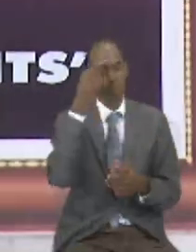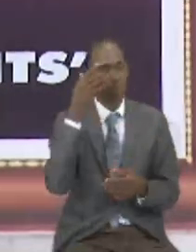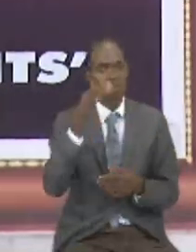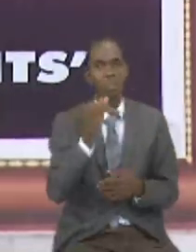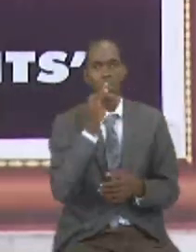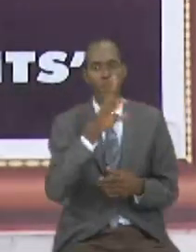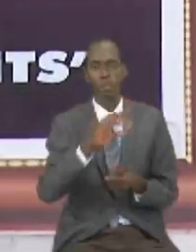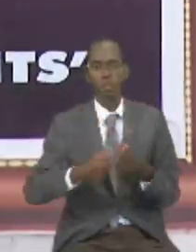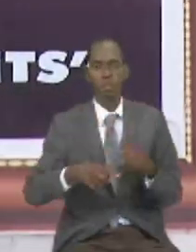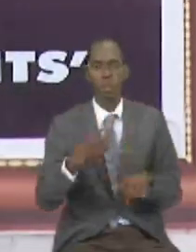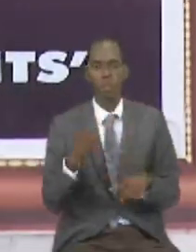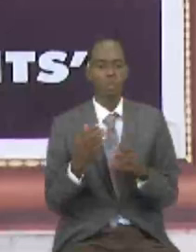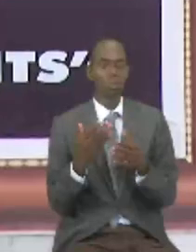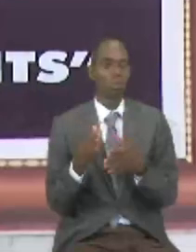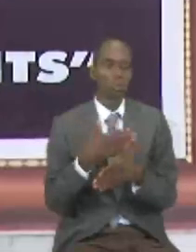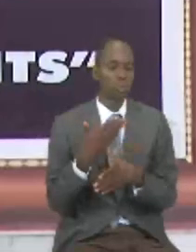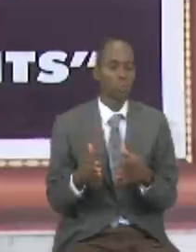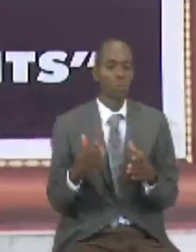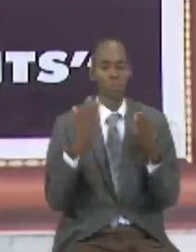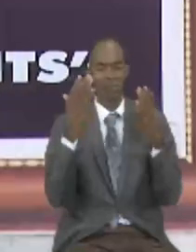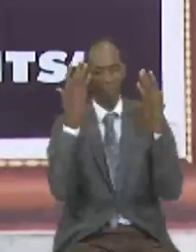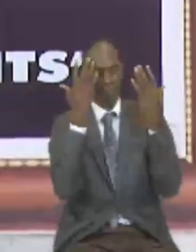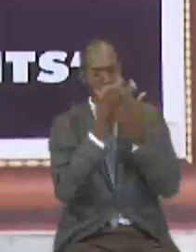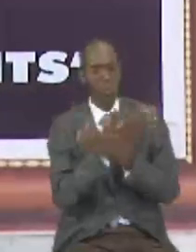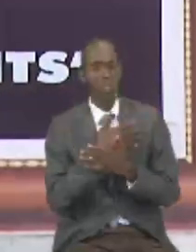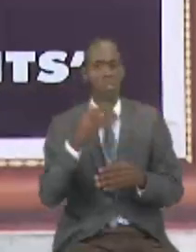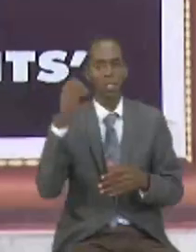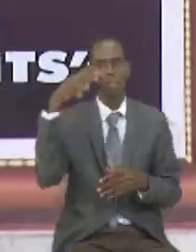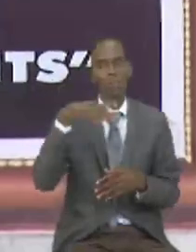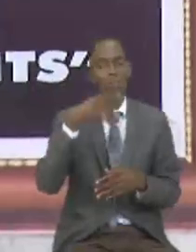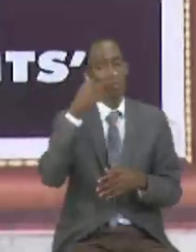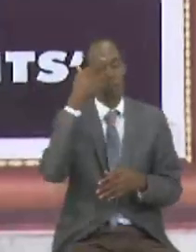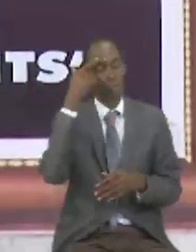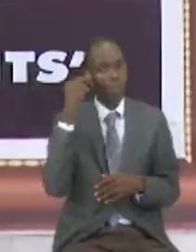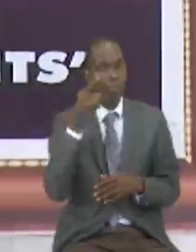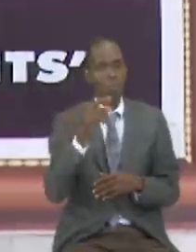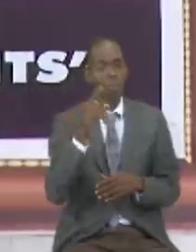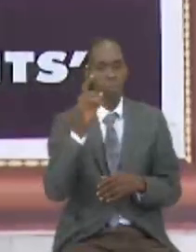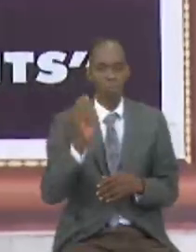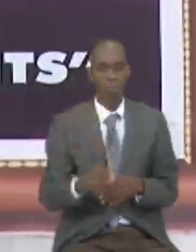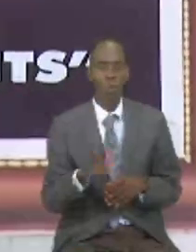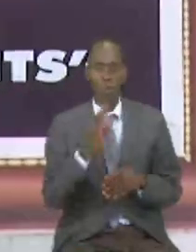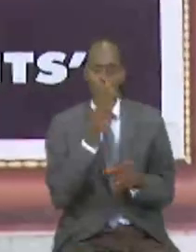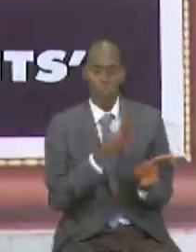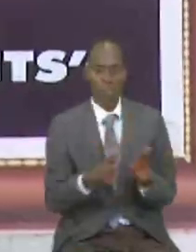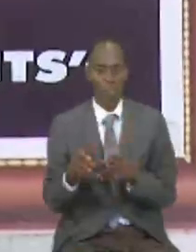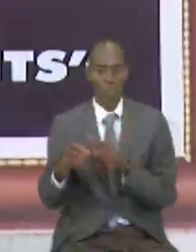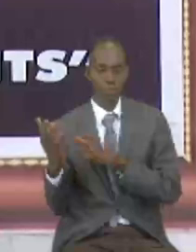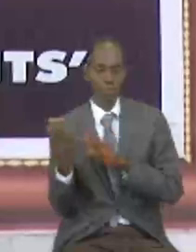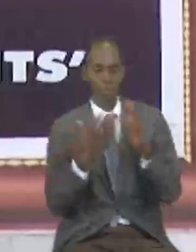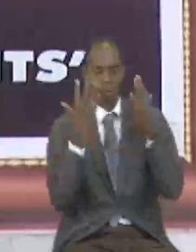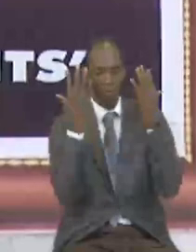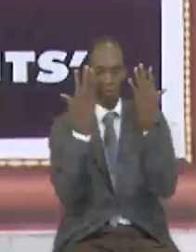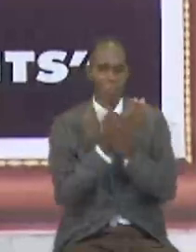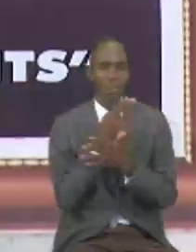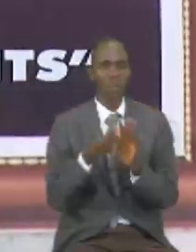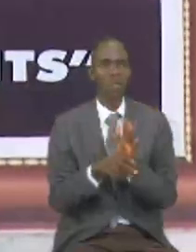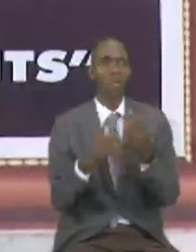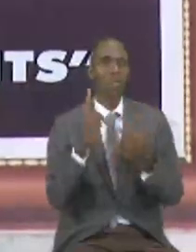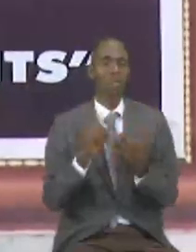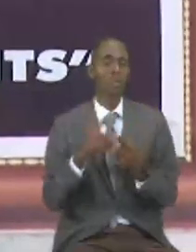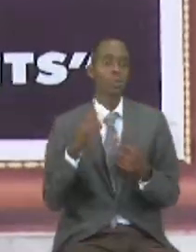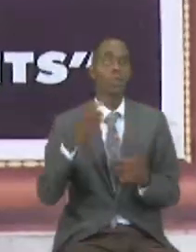Il n'y a pas d'amitié ni de communion entre la lumière et les ténèbres parce que rapidement, on doit quitter les ténèbres, sortir des